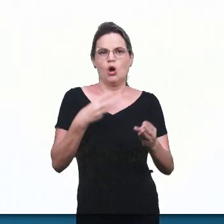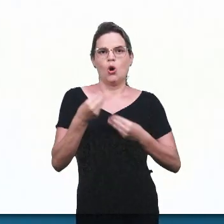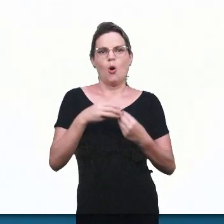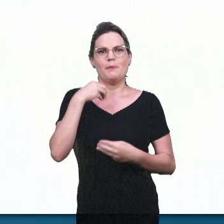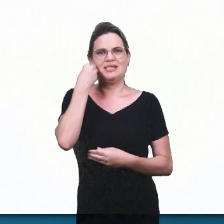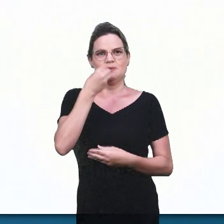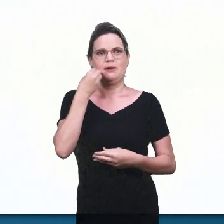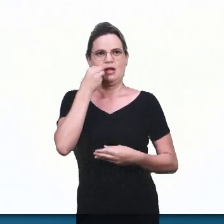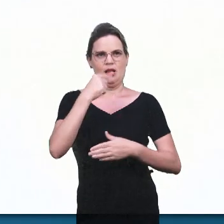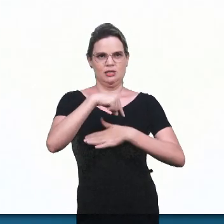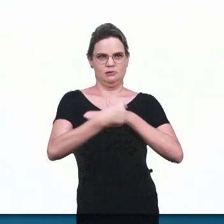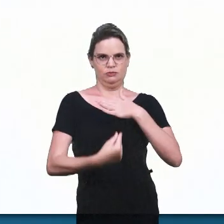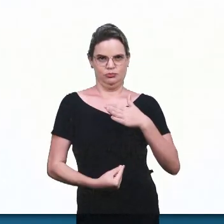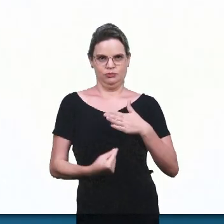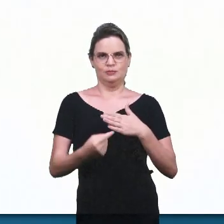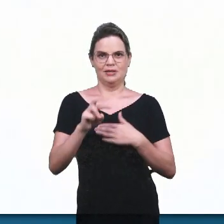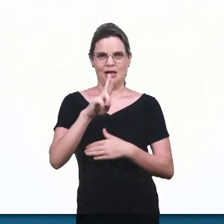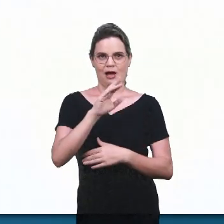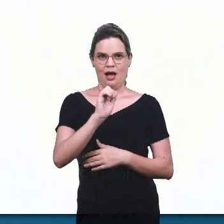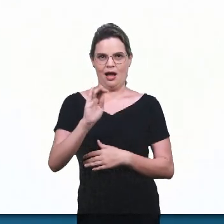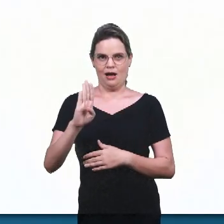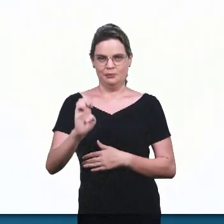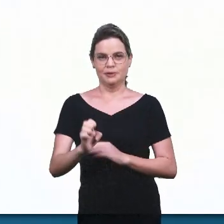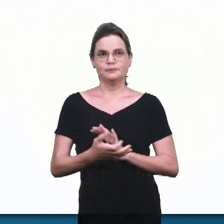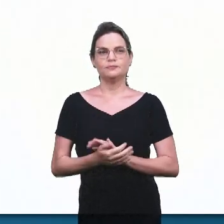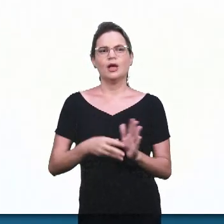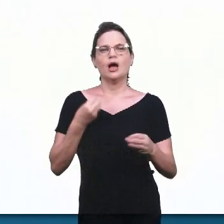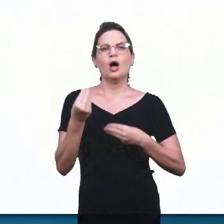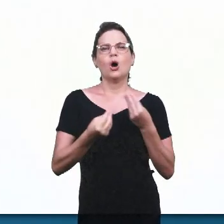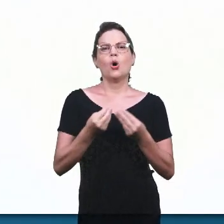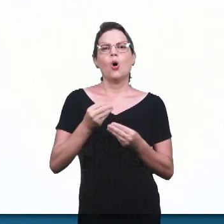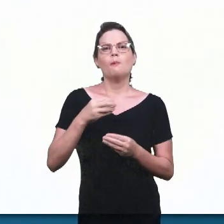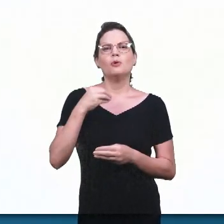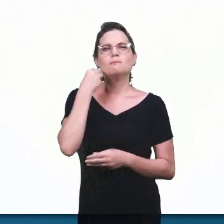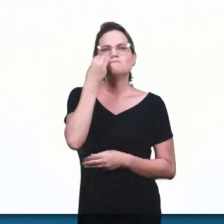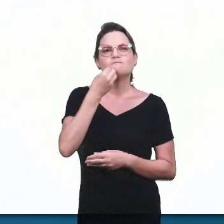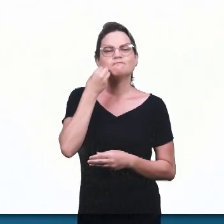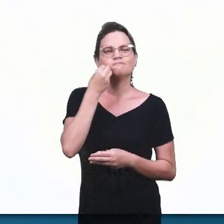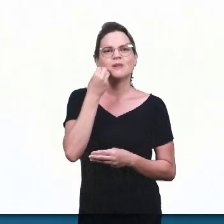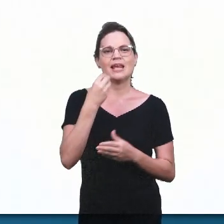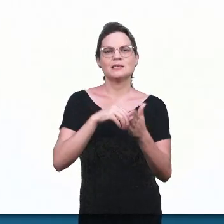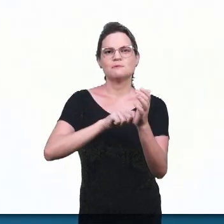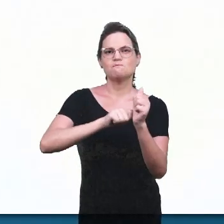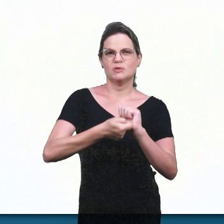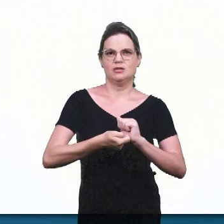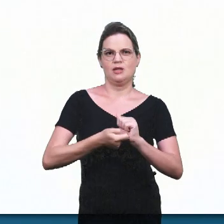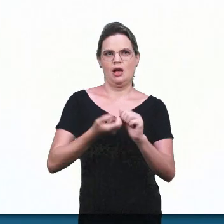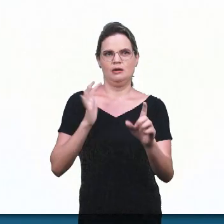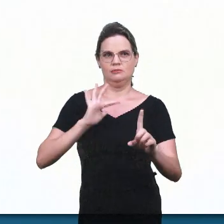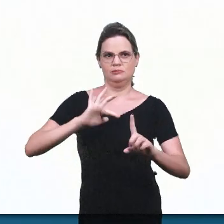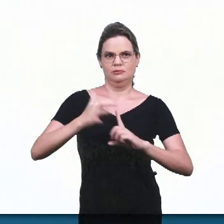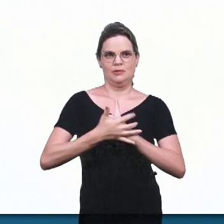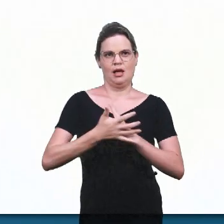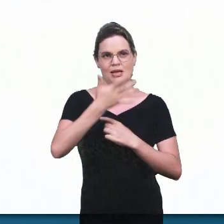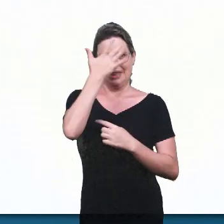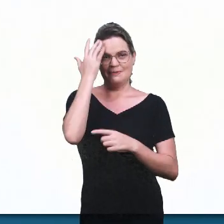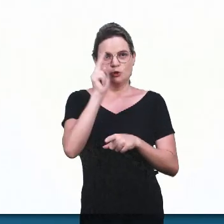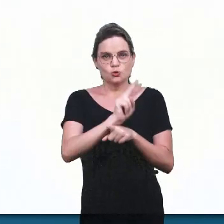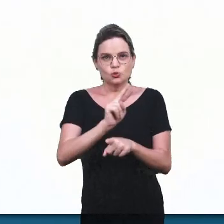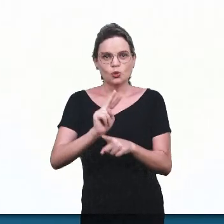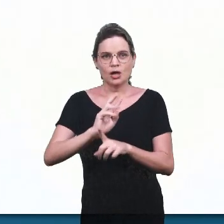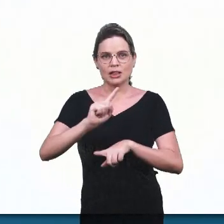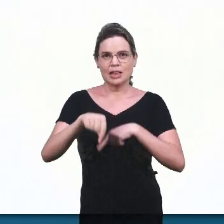prophétique de cette expérience vécue par Rahab. Question 4. Où se trouve le mystère dans la délivrance des